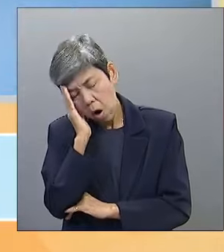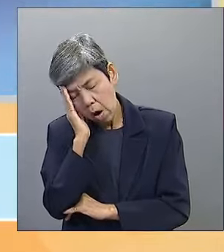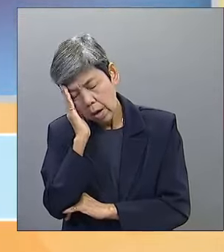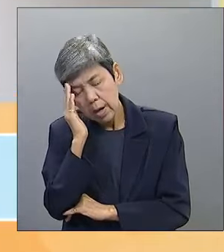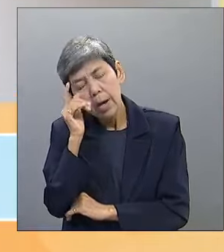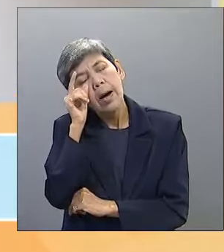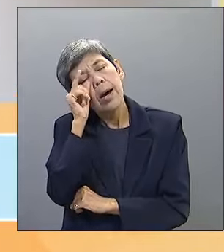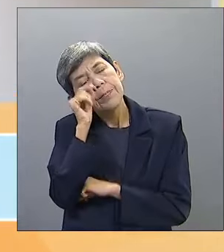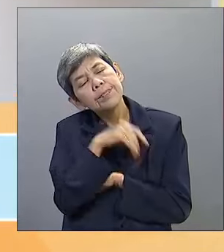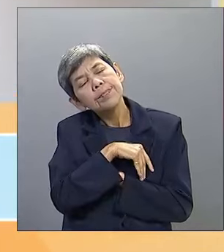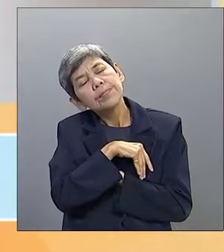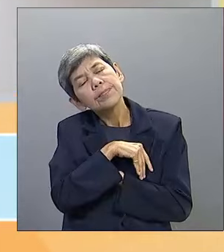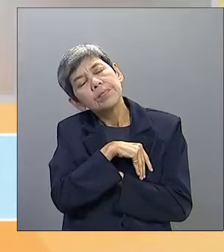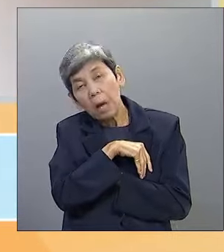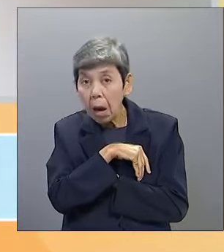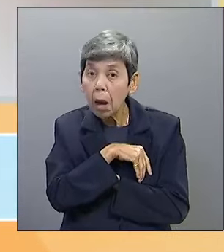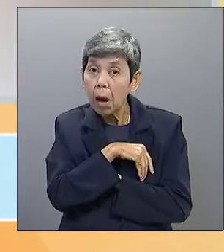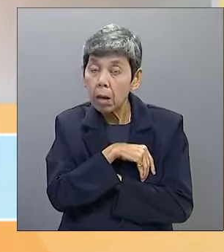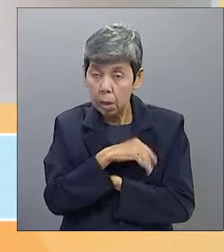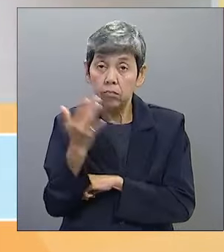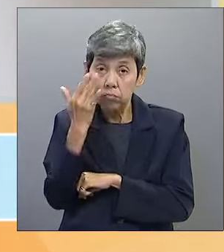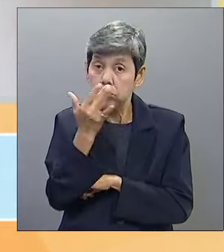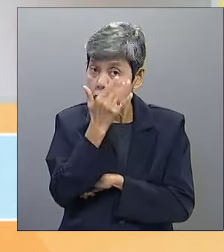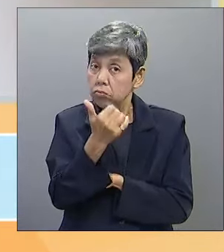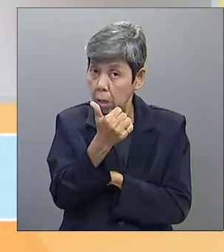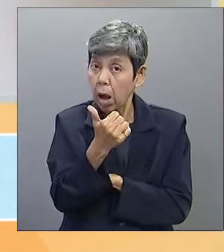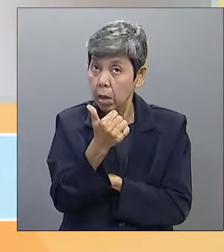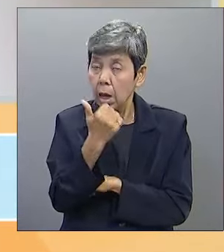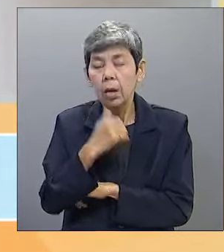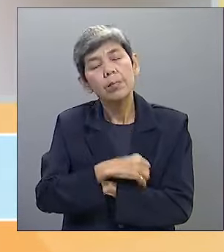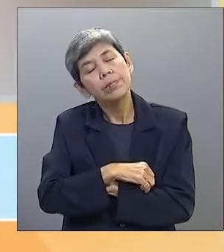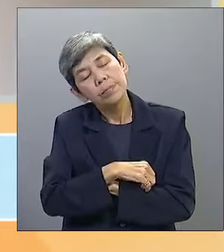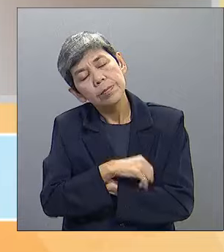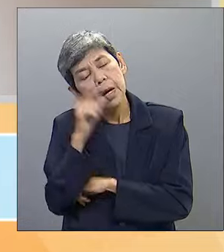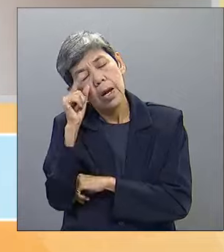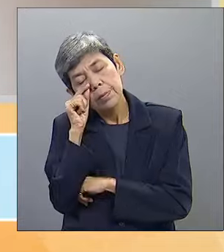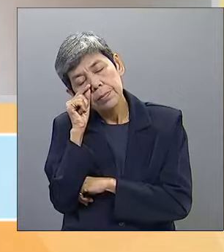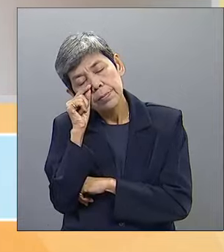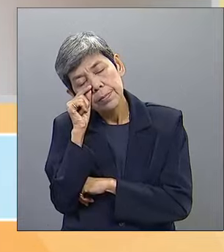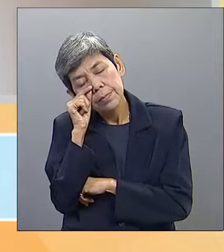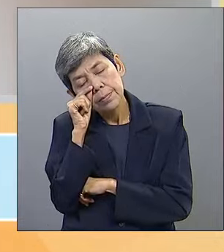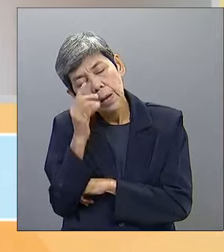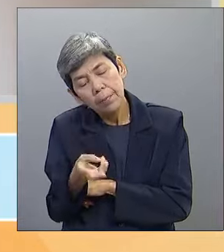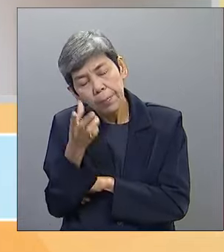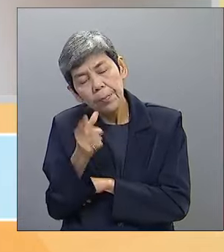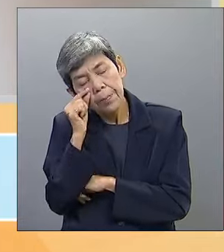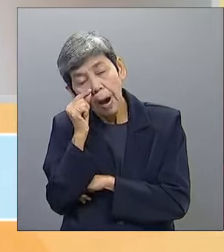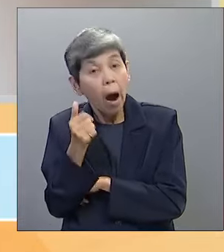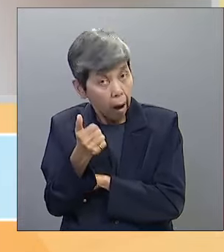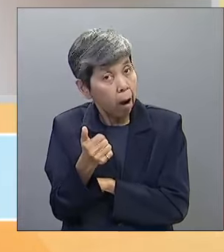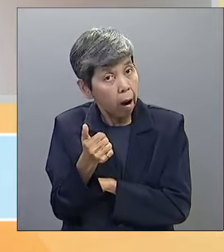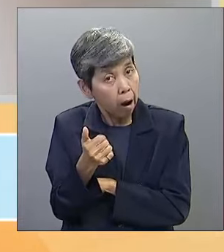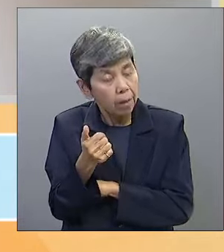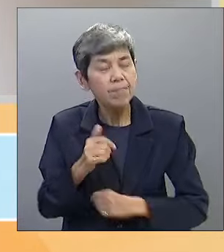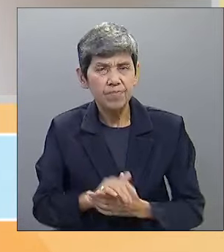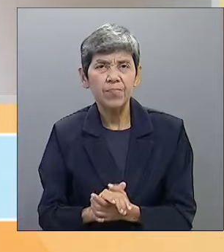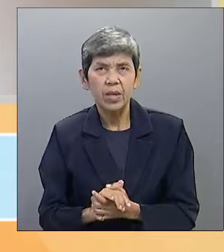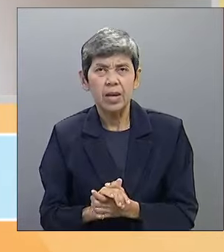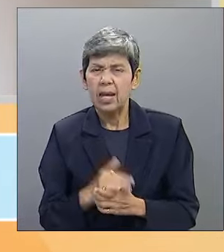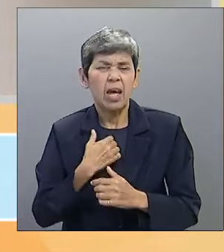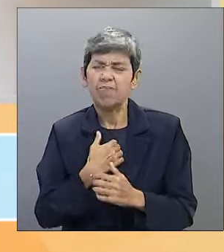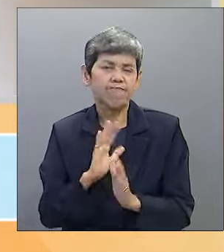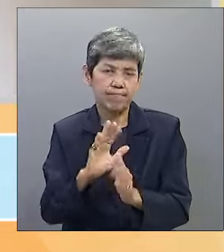บบ้างทั้งนี้เราสามารถใส่คอนแทคเลนส์ในการนอนหลับหรือว่านอนงีบในระยะเวลาสั้นๆได้ไหมคะ ครับจริงๆเป็นสิ่งที่